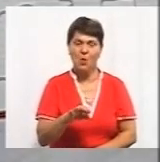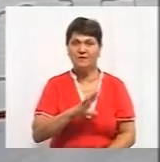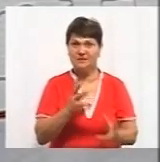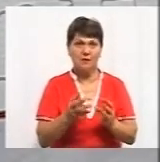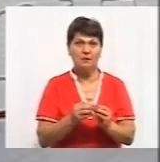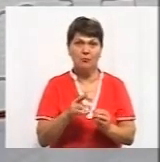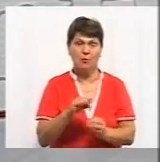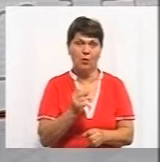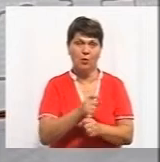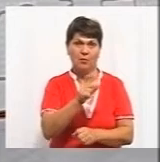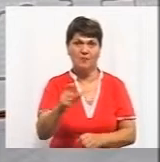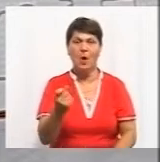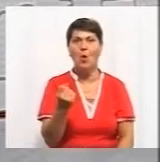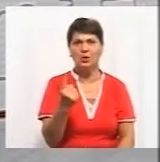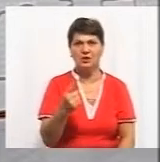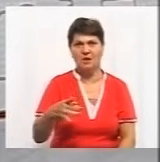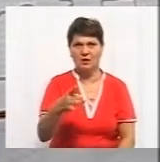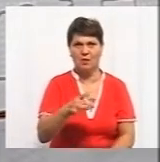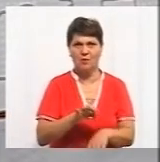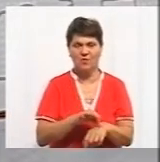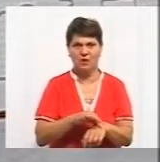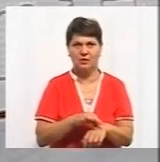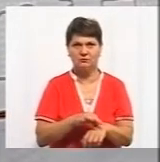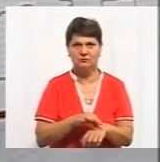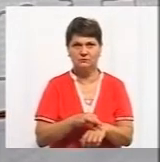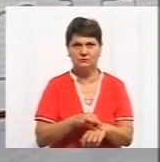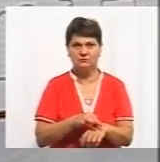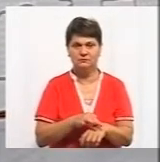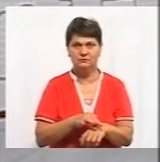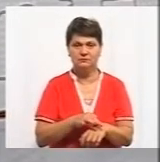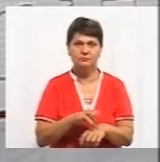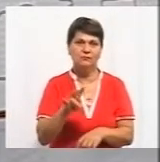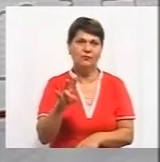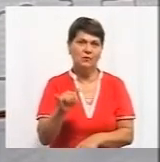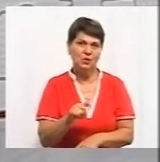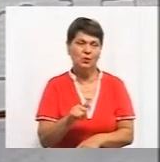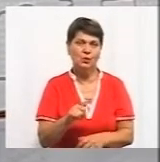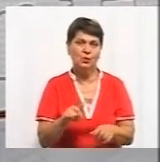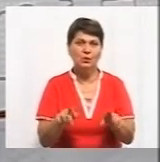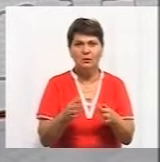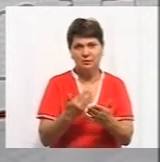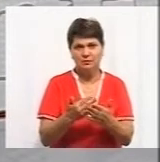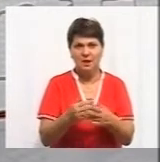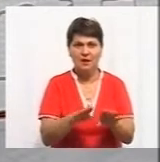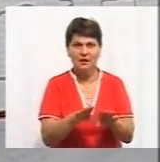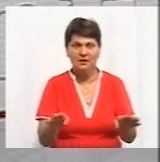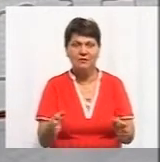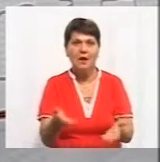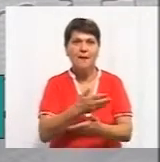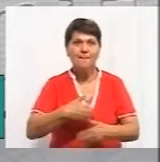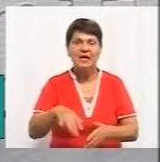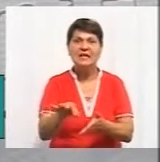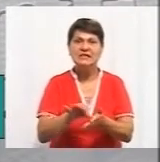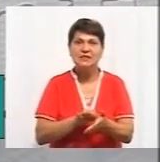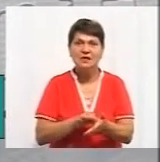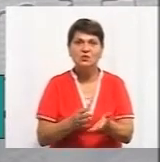по працівниках десь в рівні 11 чоловік зараз хворіє. От, ну, десь на такому рівні дереться. Ми зразу, якщо